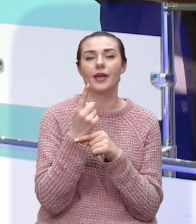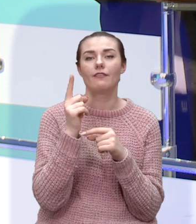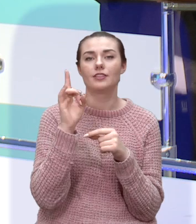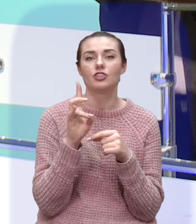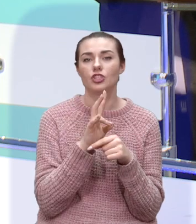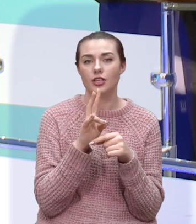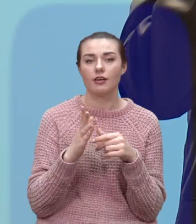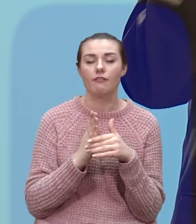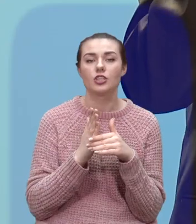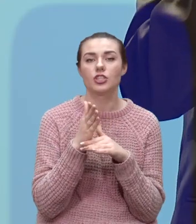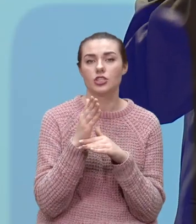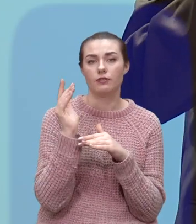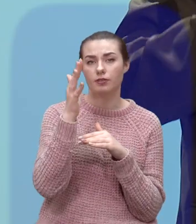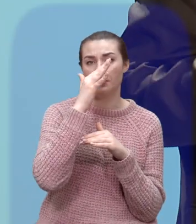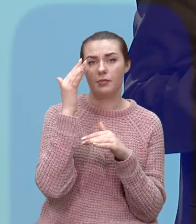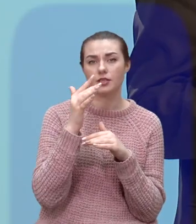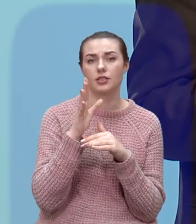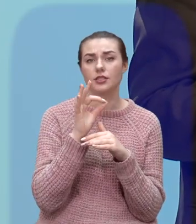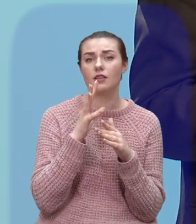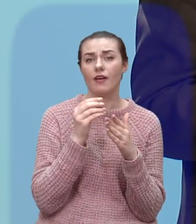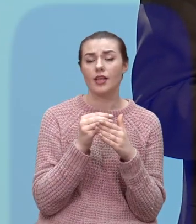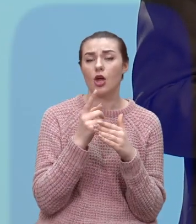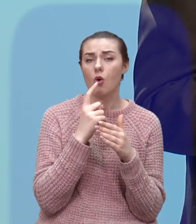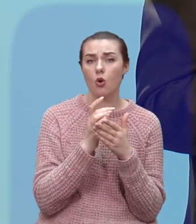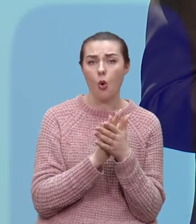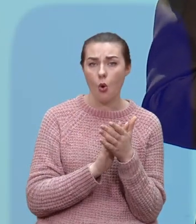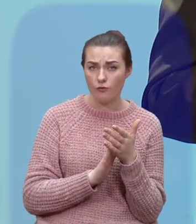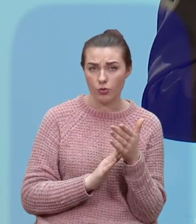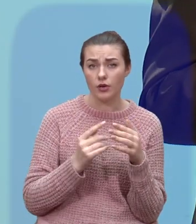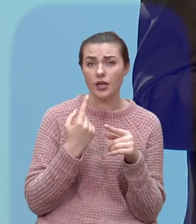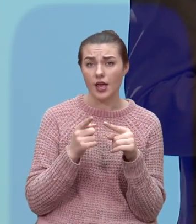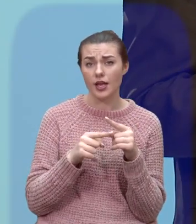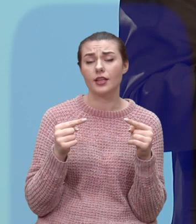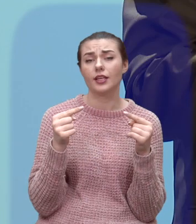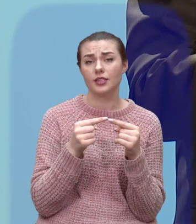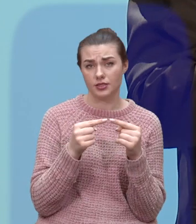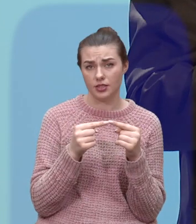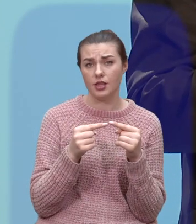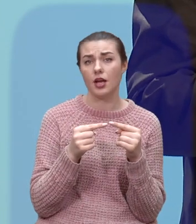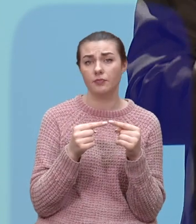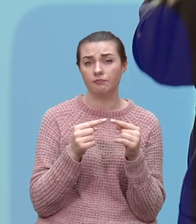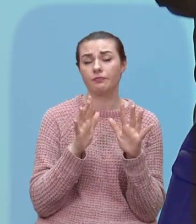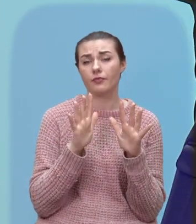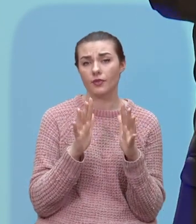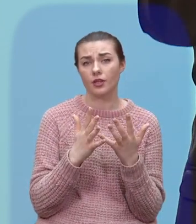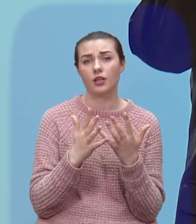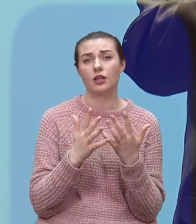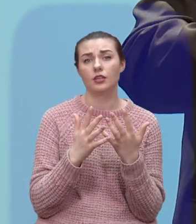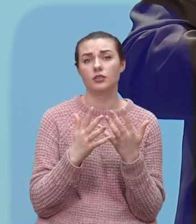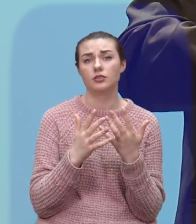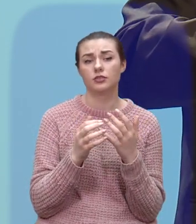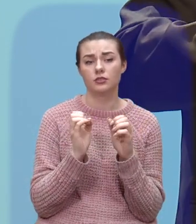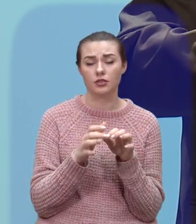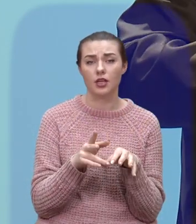первосвященника вошедшего в небесной со своей кровью вот эта истина в буквальном смысле оказалось